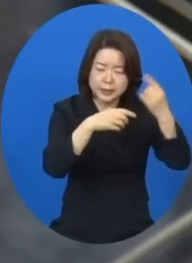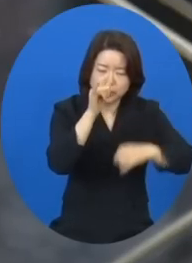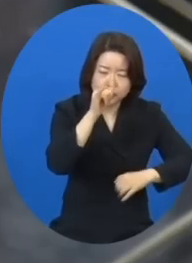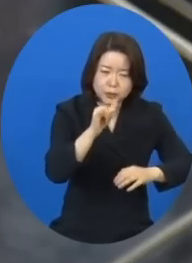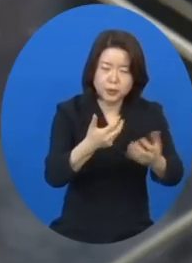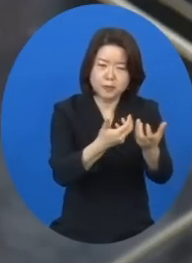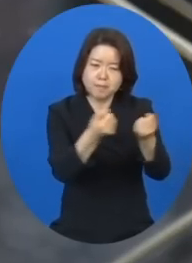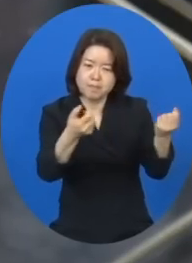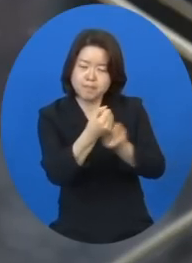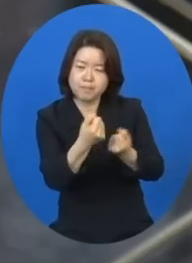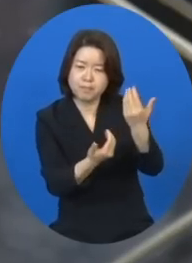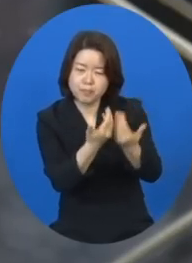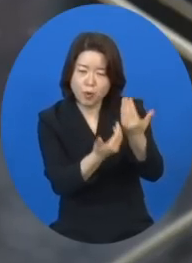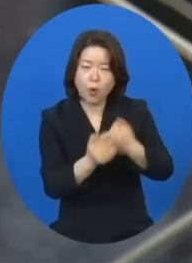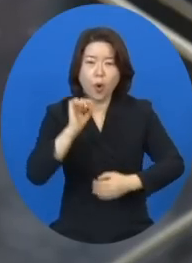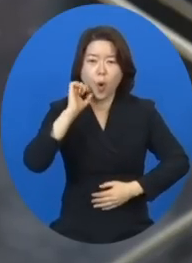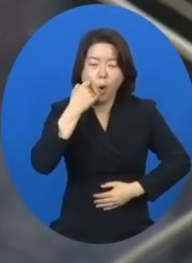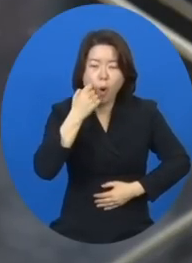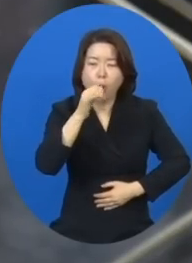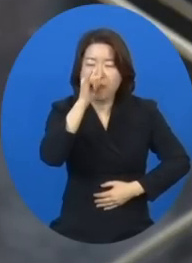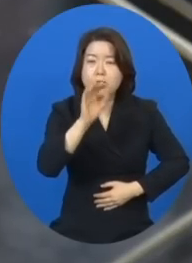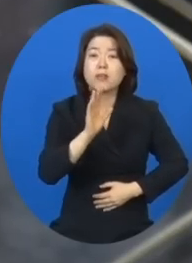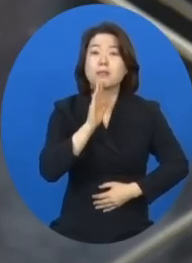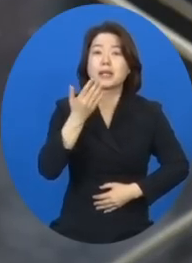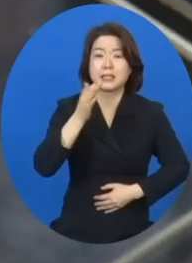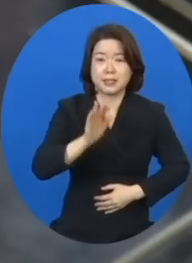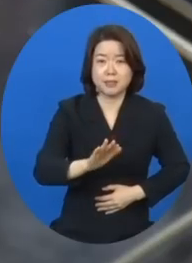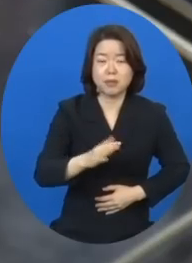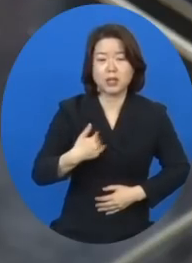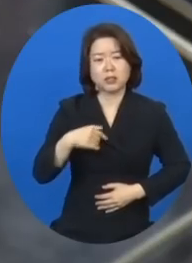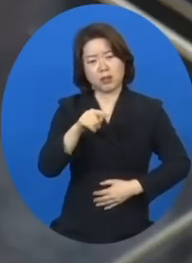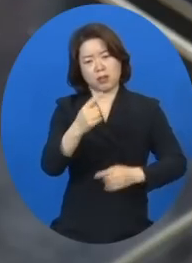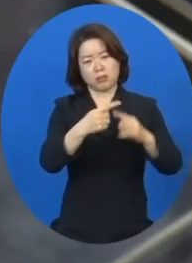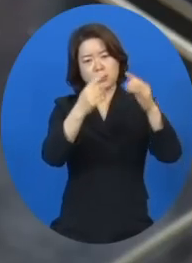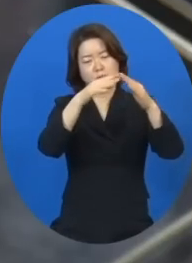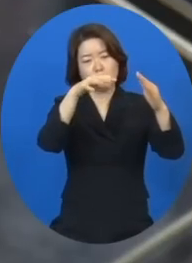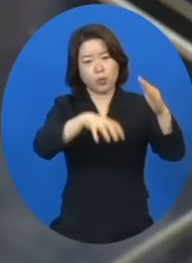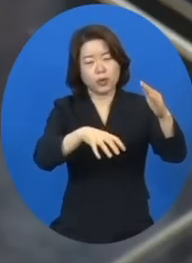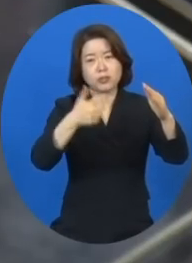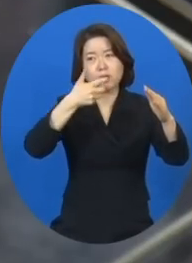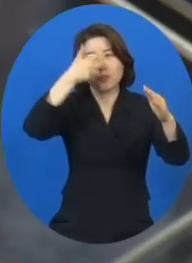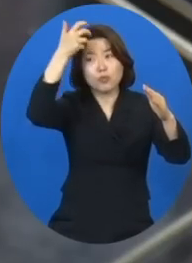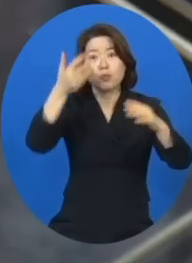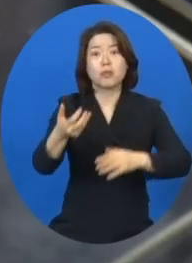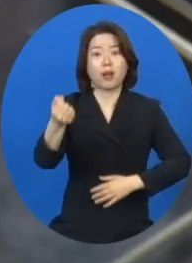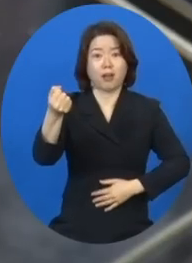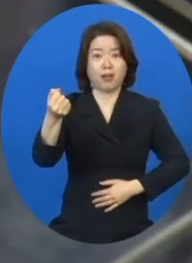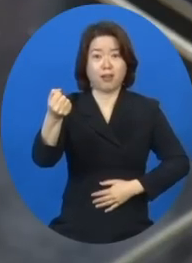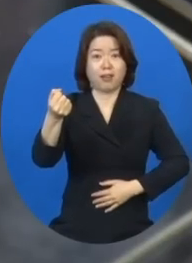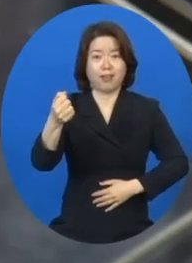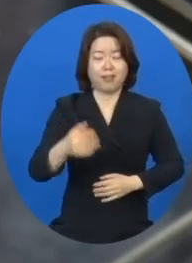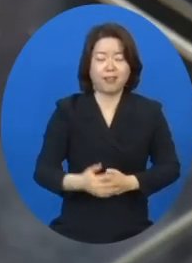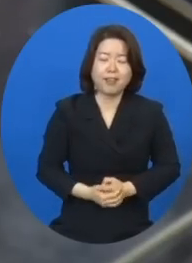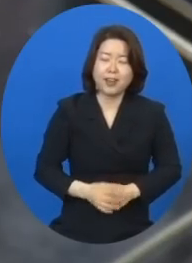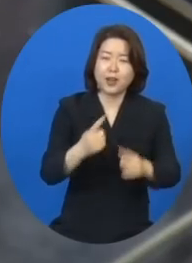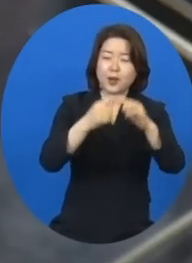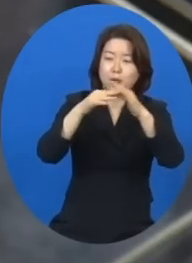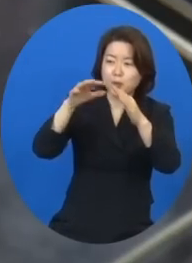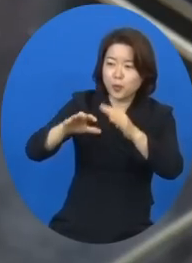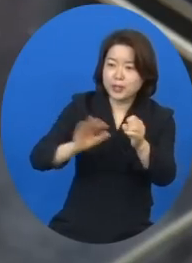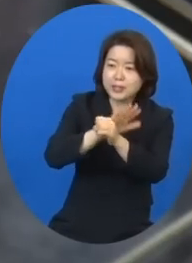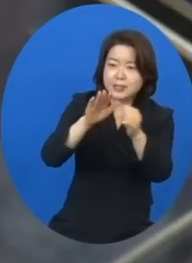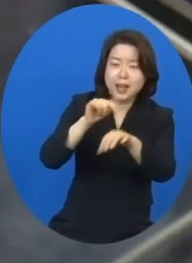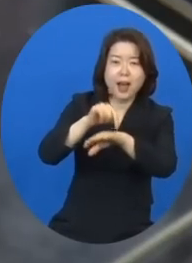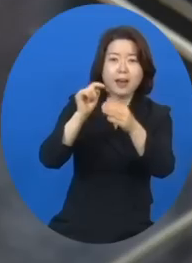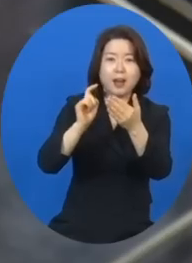있고 어려움 있지만 제가 그 교회에서 꿈을 키웠거든요. 교회에서 사랑하는